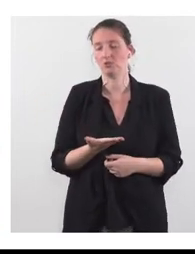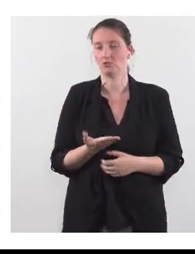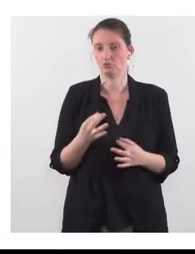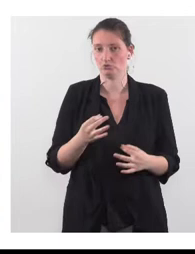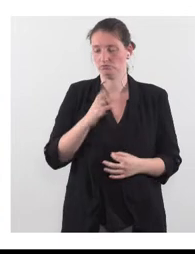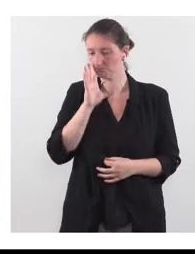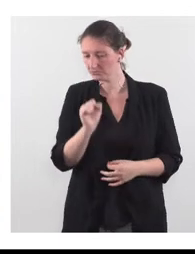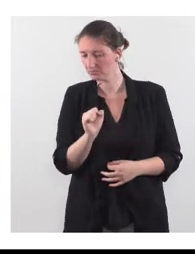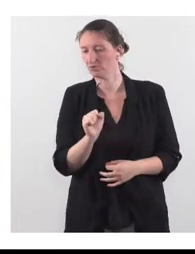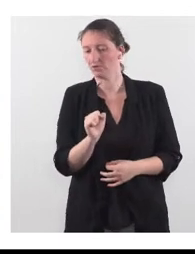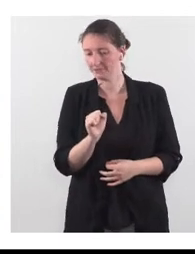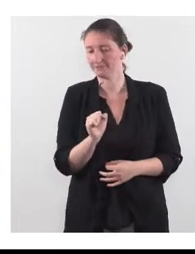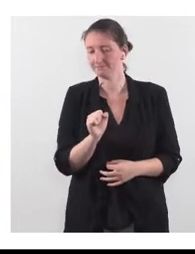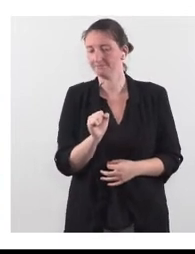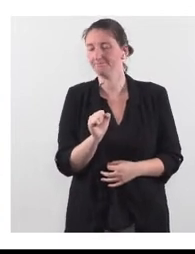Nous avons pu donc